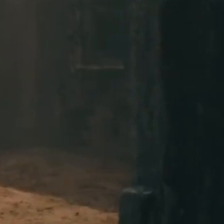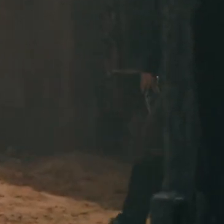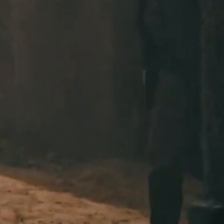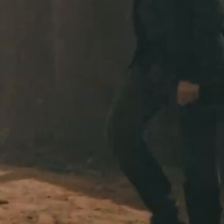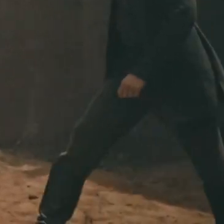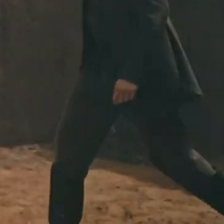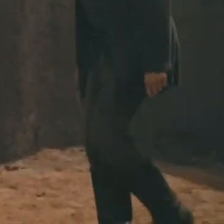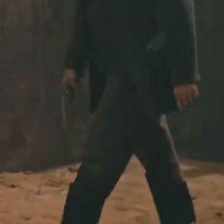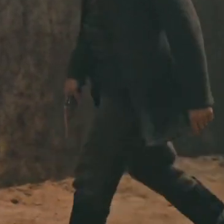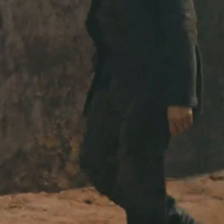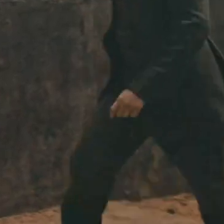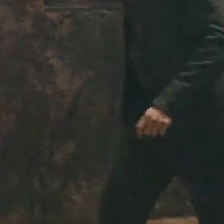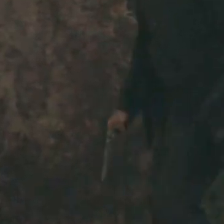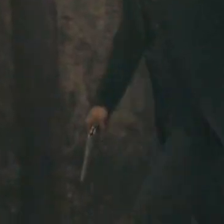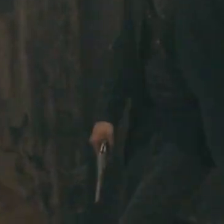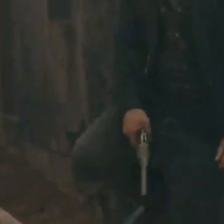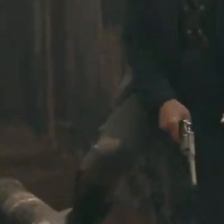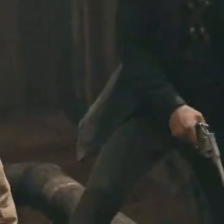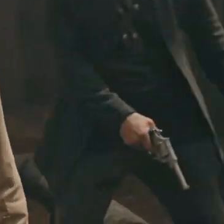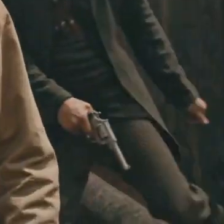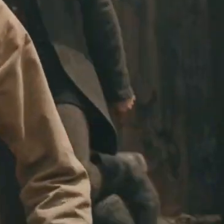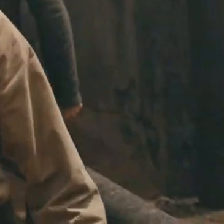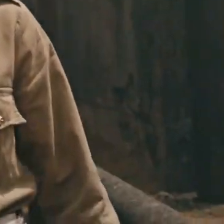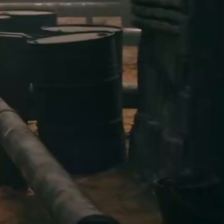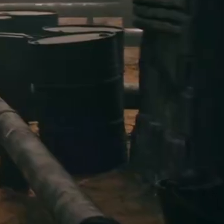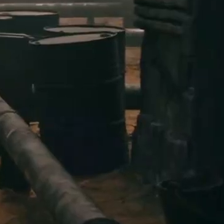Dışarı çıkan Ali varillerin arasında beliren bir askeri vurdu.